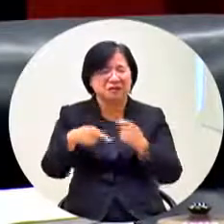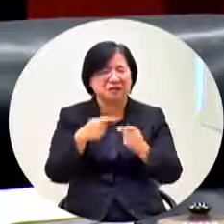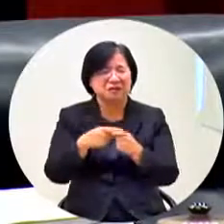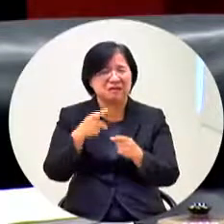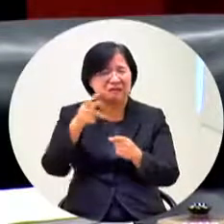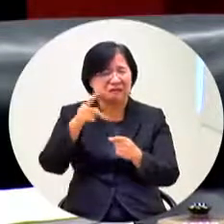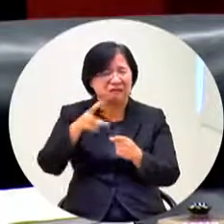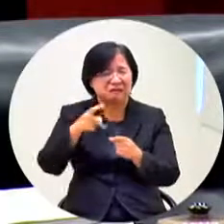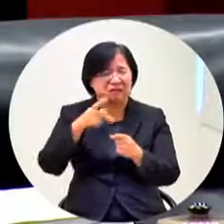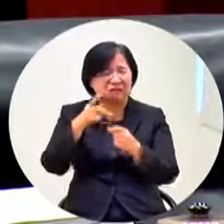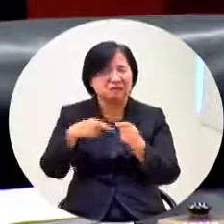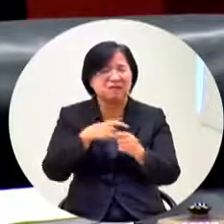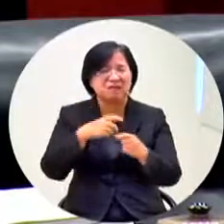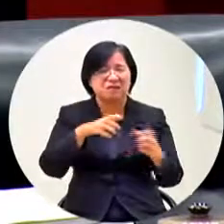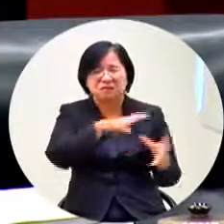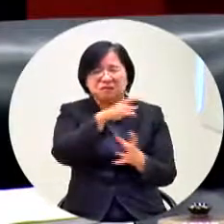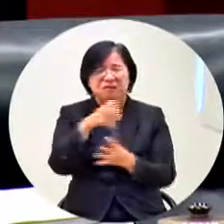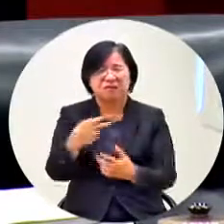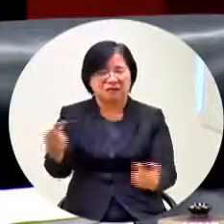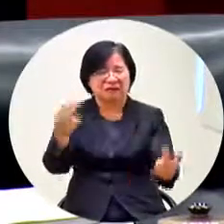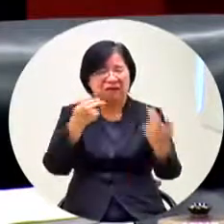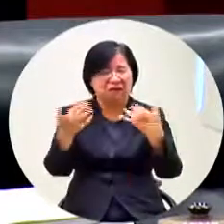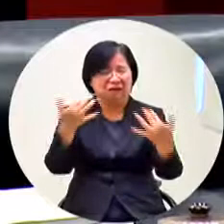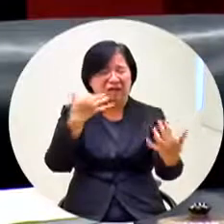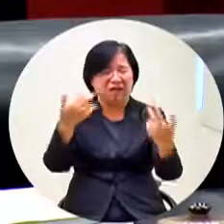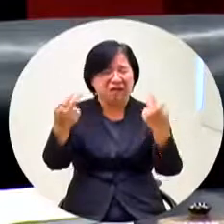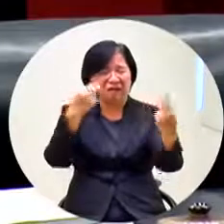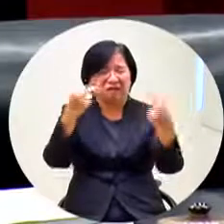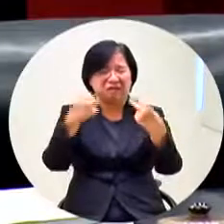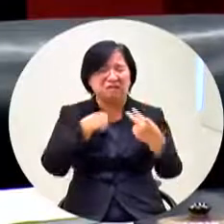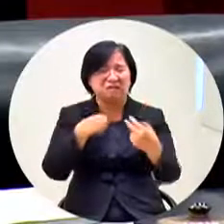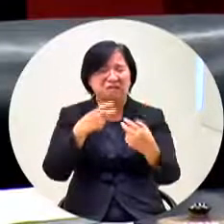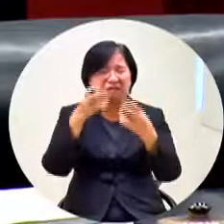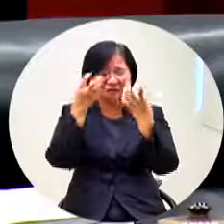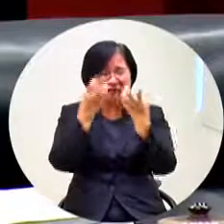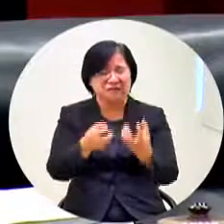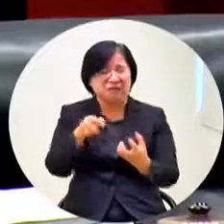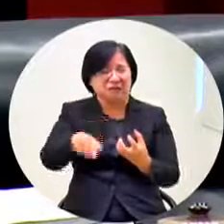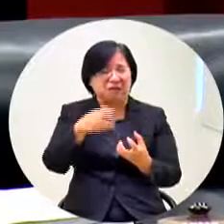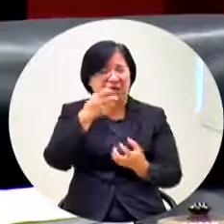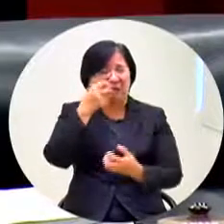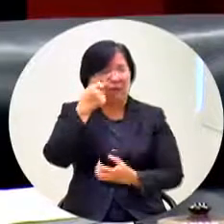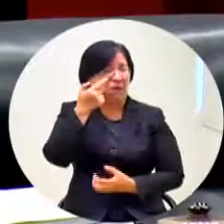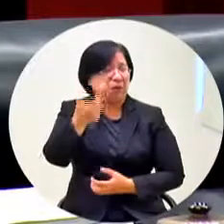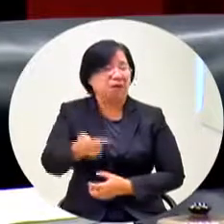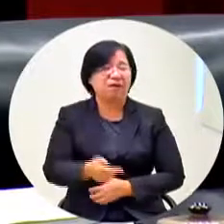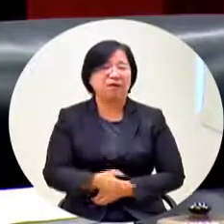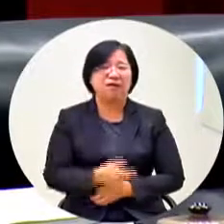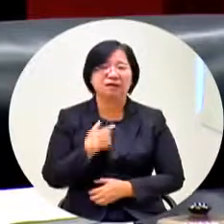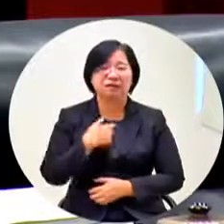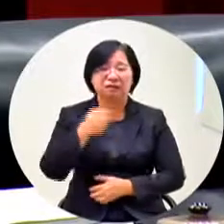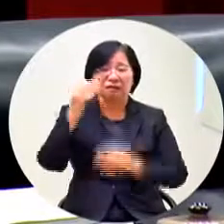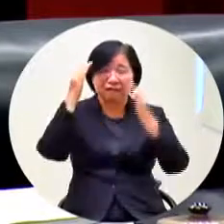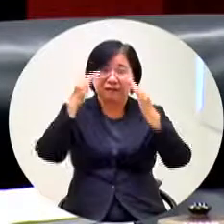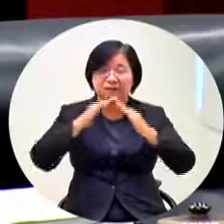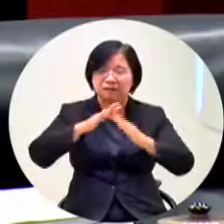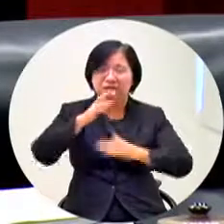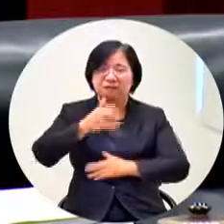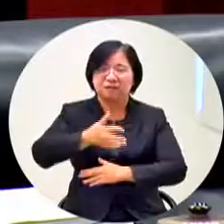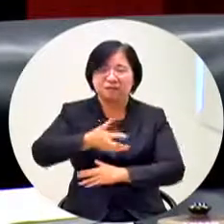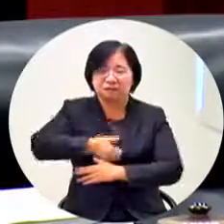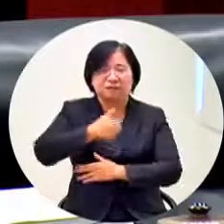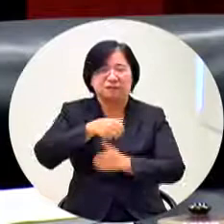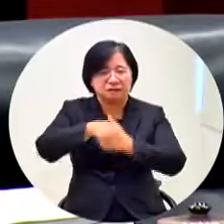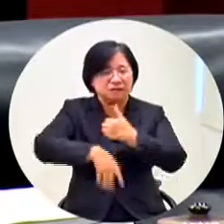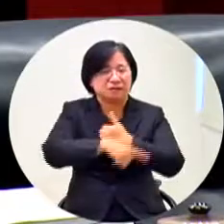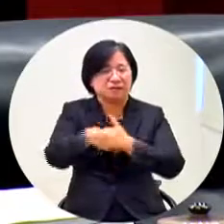全世界都看到了，全高雄都在，全台湾都在瞩目高雄，是韩市长团队。 很认真，路